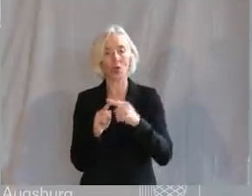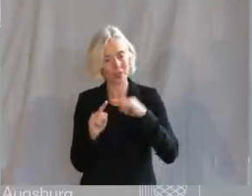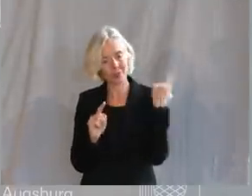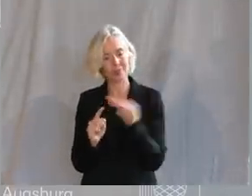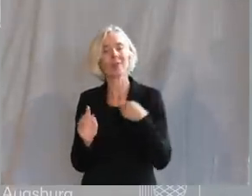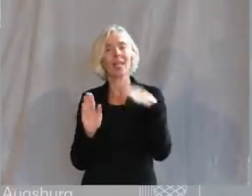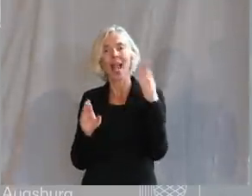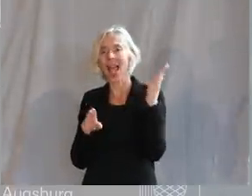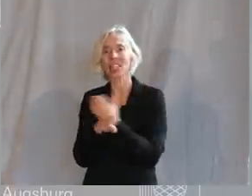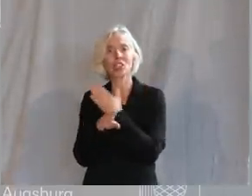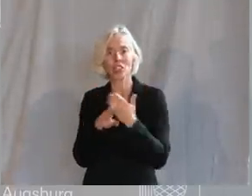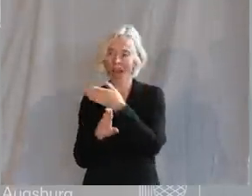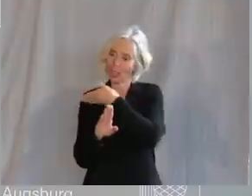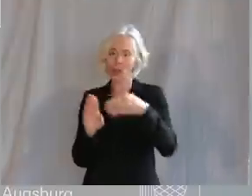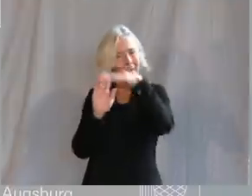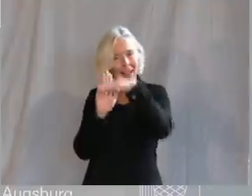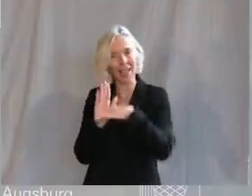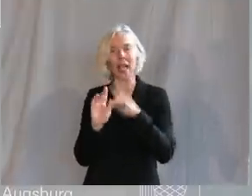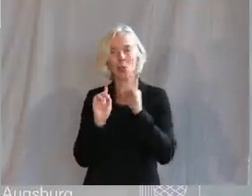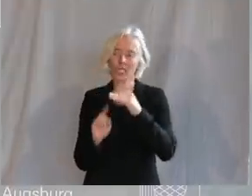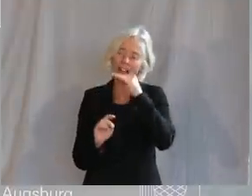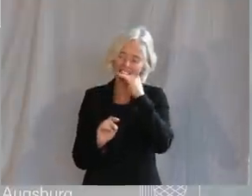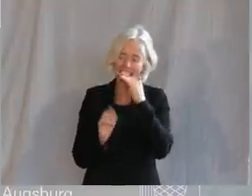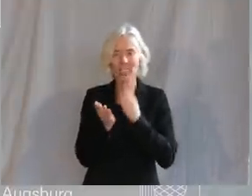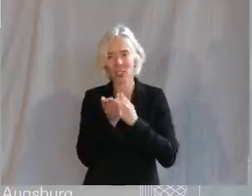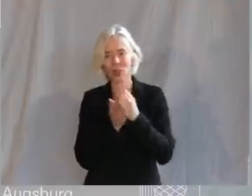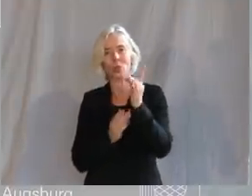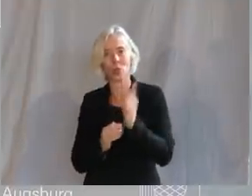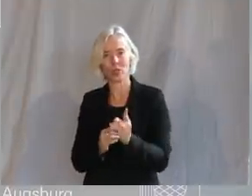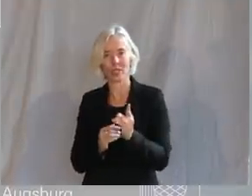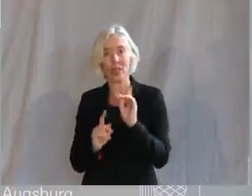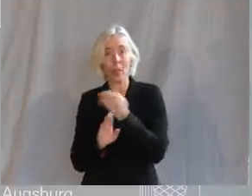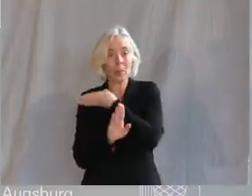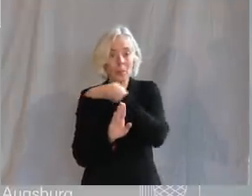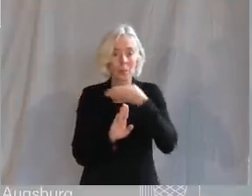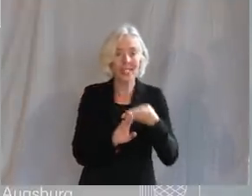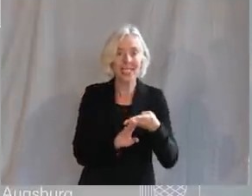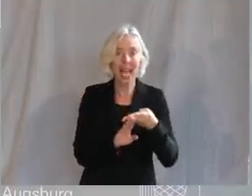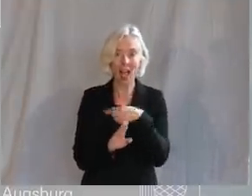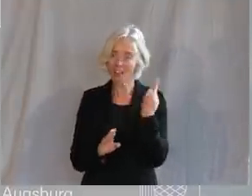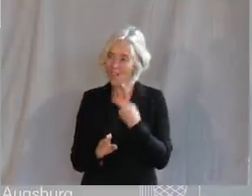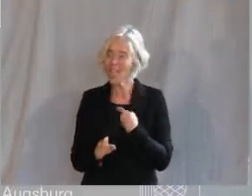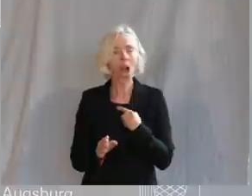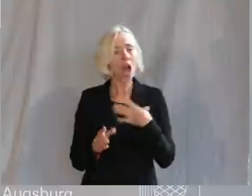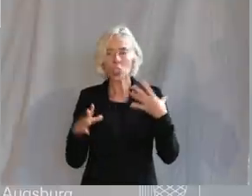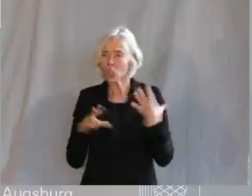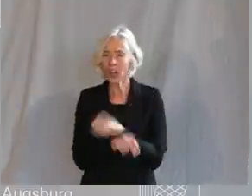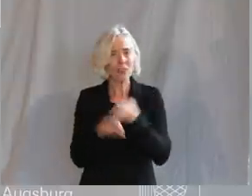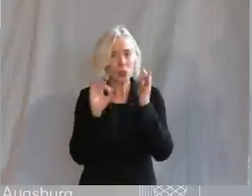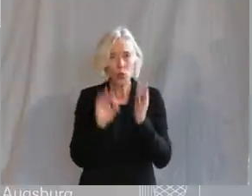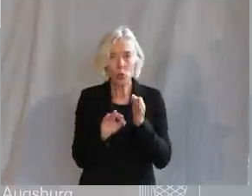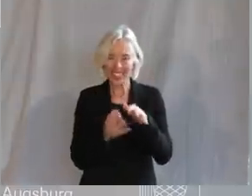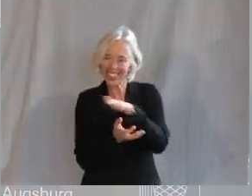diesen Erfolg, den wir als Stadt Augsburg eigentlich gemeinsam zu verzeichnen haben, nämlich dass wir bisher sehr, sehr gut durch die Krise gekommen